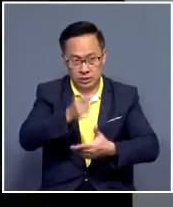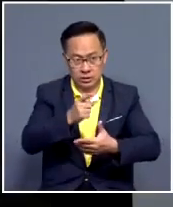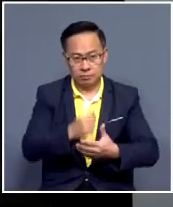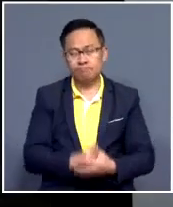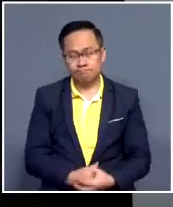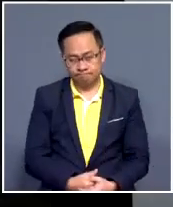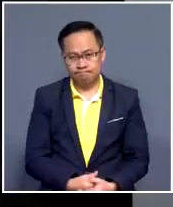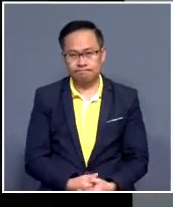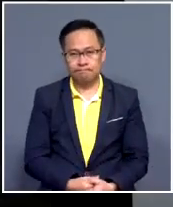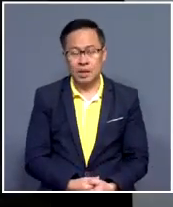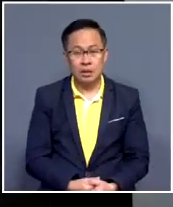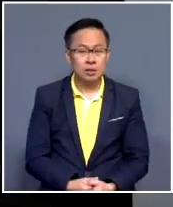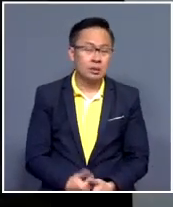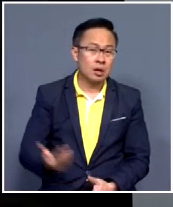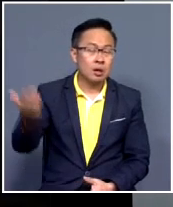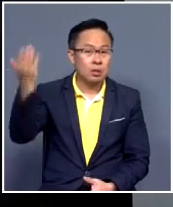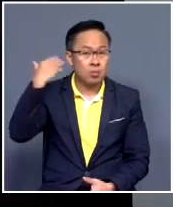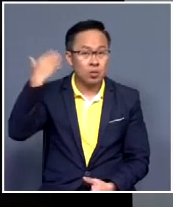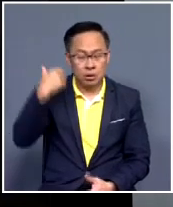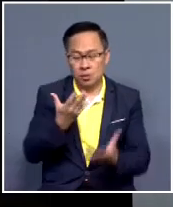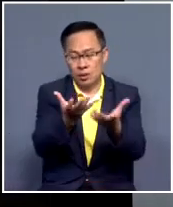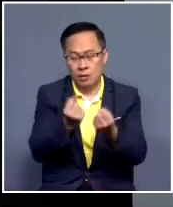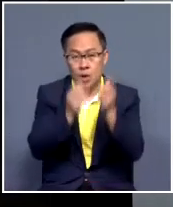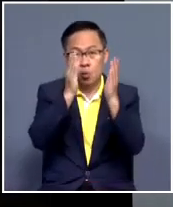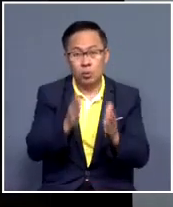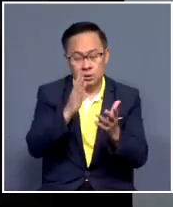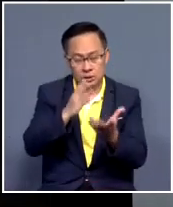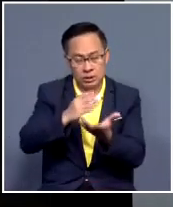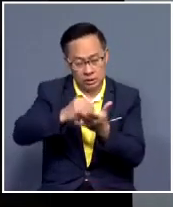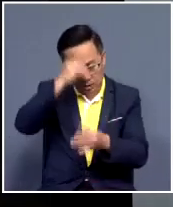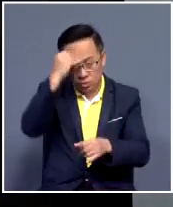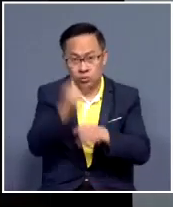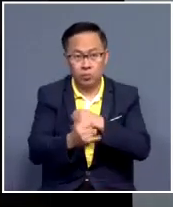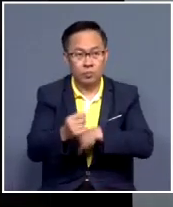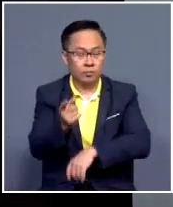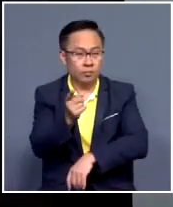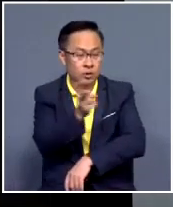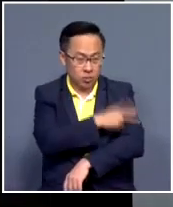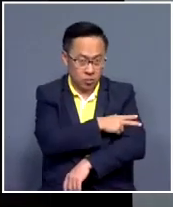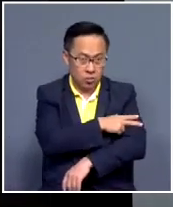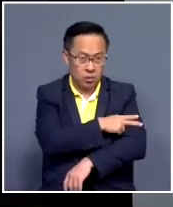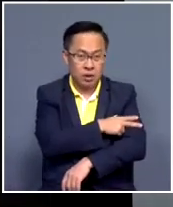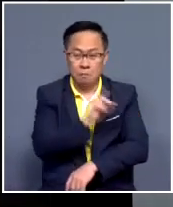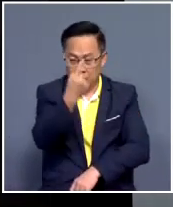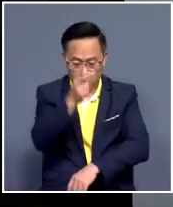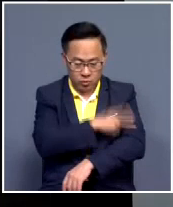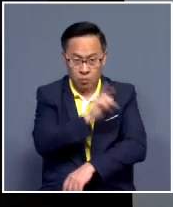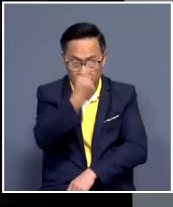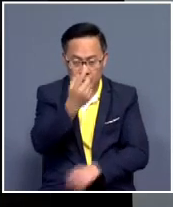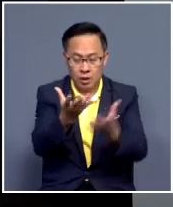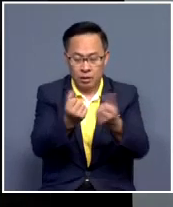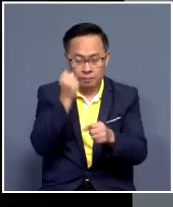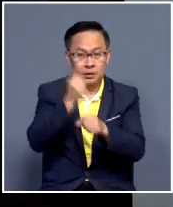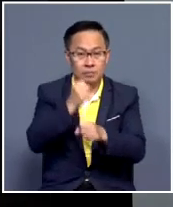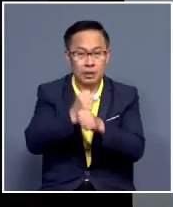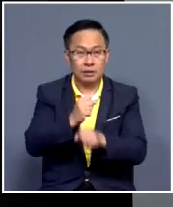ติแล้วเนี่ยถ้าเกิดเราต้องไปรับนิสิตหรือนักศึกษาที่จบปริญญาโทใหม่ๆเลยนะครับเข้ามาทำงานเ